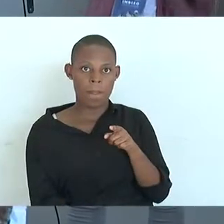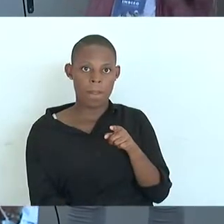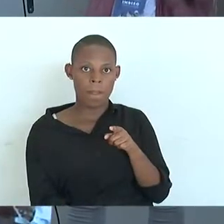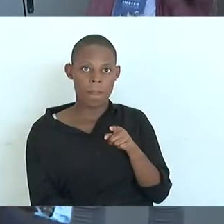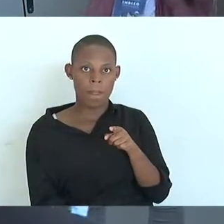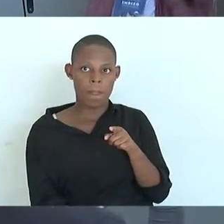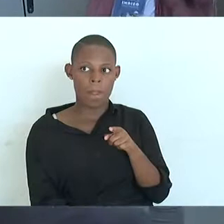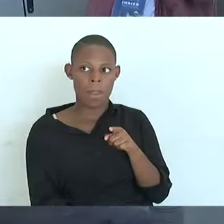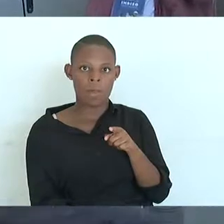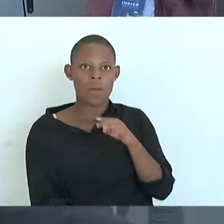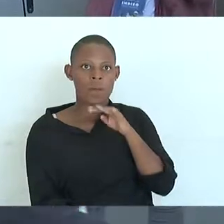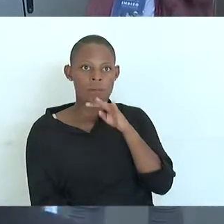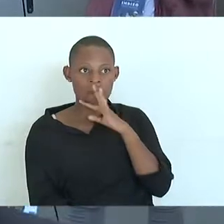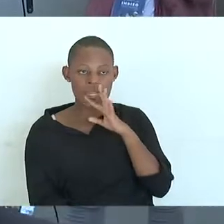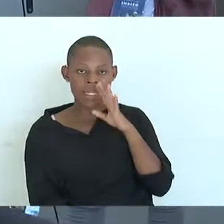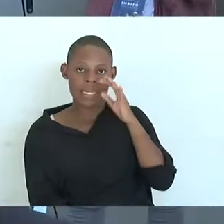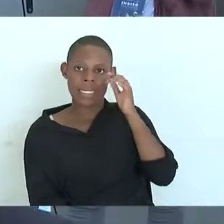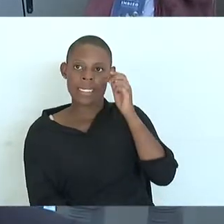umtshana komkhulu,